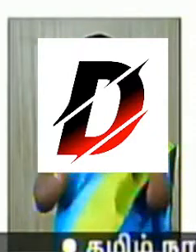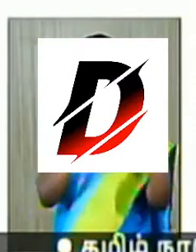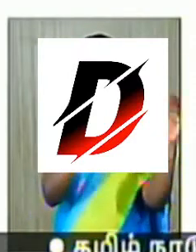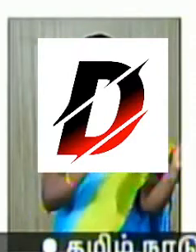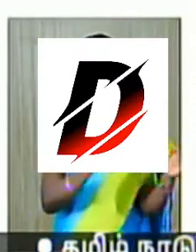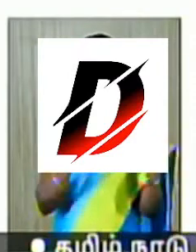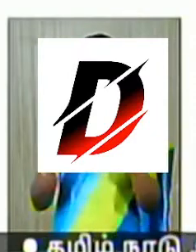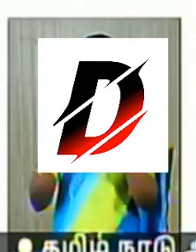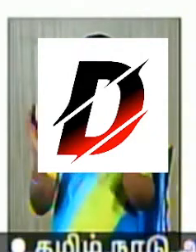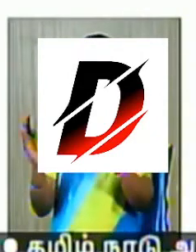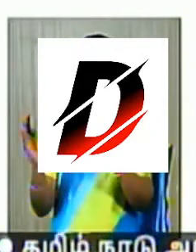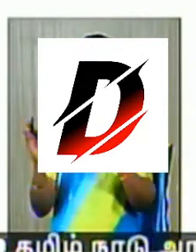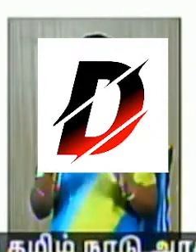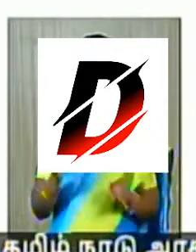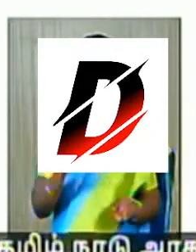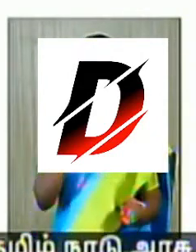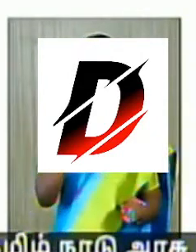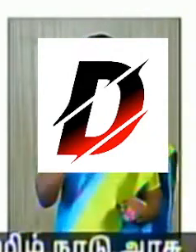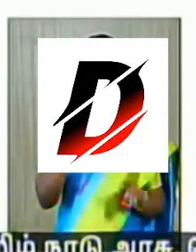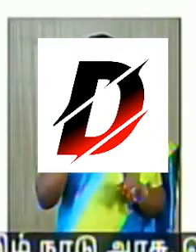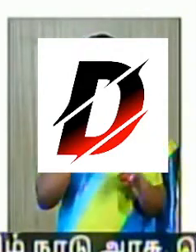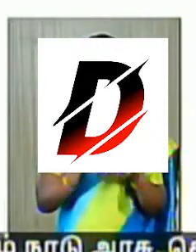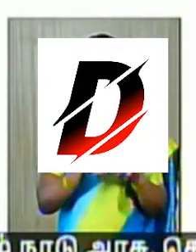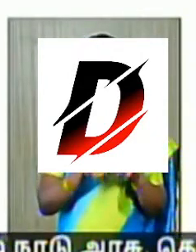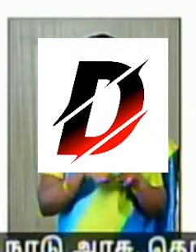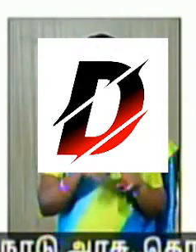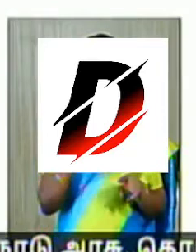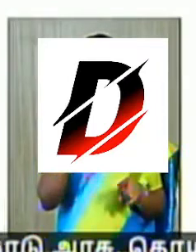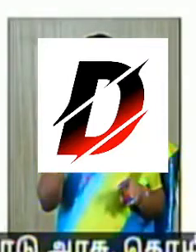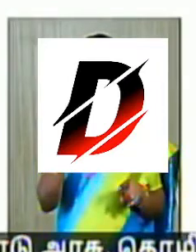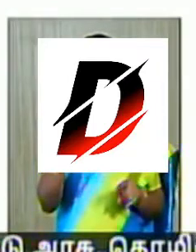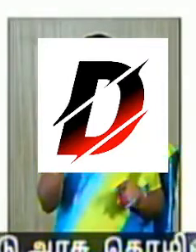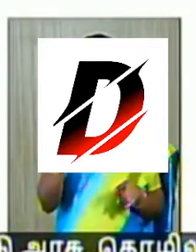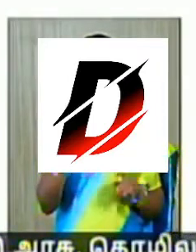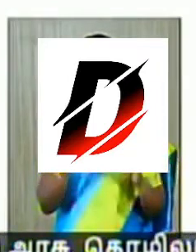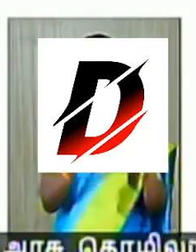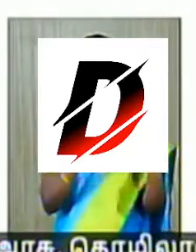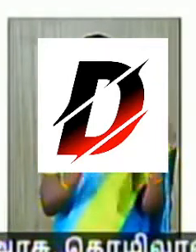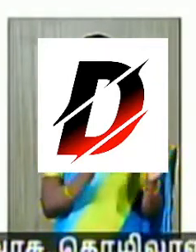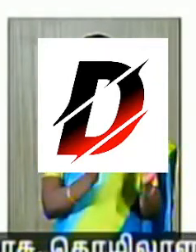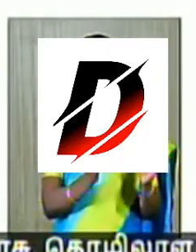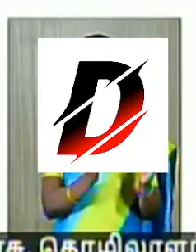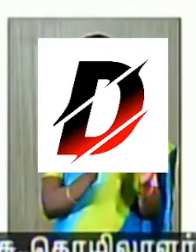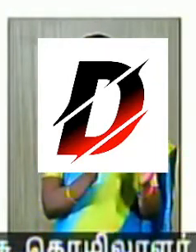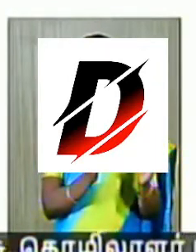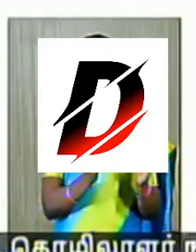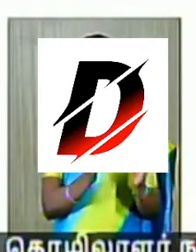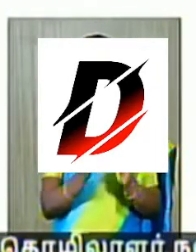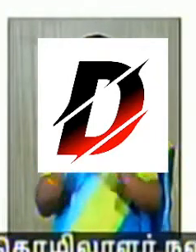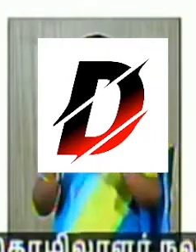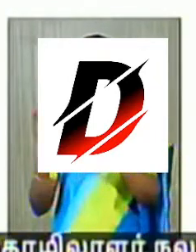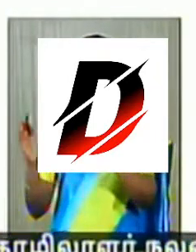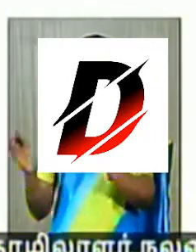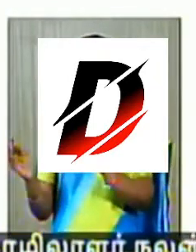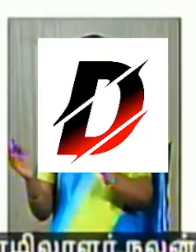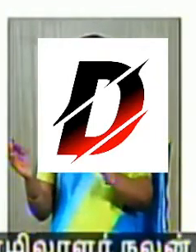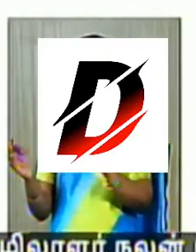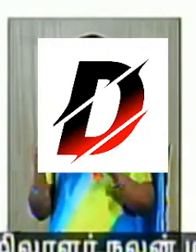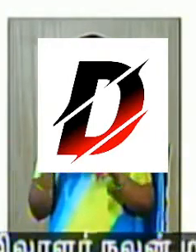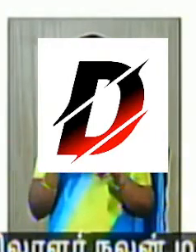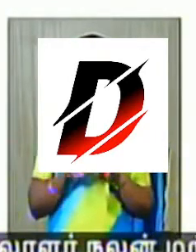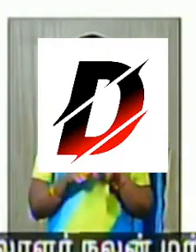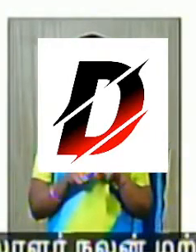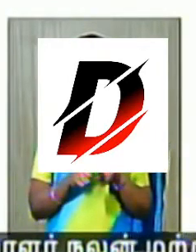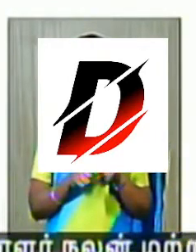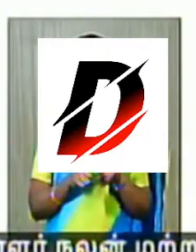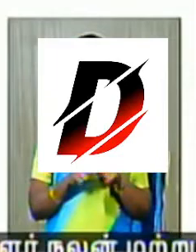ஒரு ப்ராக்கெட்டில் டூ எக்ஸ் மைனஸ் த்ரீ அது ஒரு காரணி, எக்ஸ் ப்ளஸ் டூ அது இன்னொரு காரணி, ரெண்டுத்தையும் பெருக்கினால் கண்டிப்பாக உங்களுக்கு கிடைக்க போகிறது இருபடி